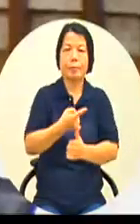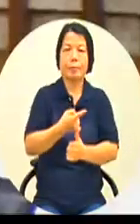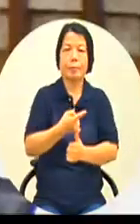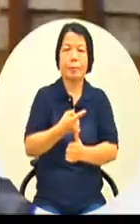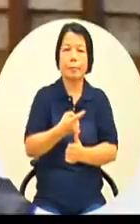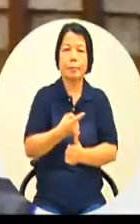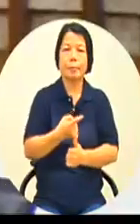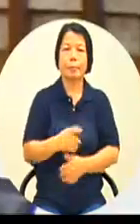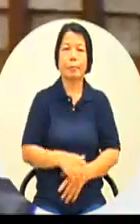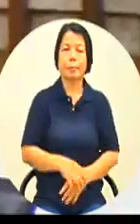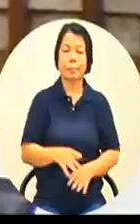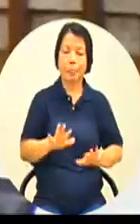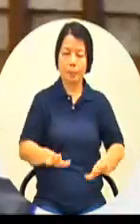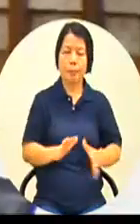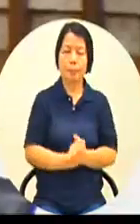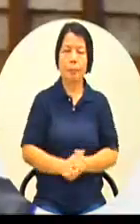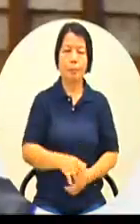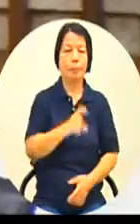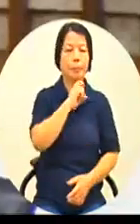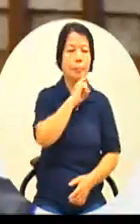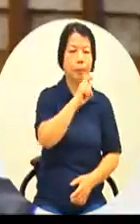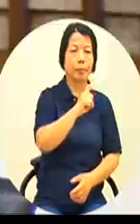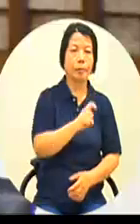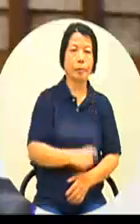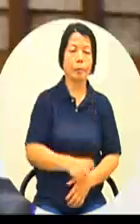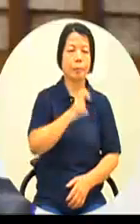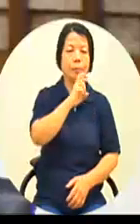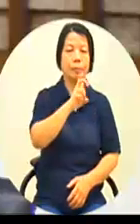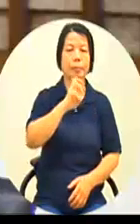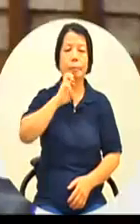大约你用10岁来算，